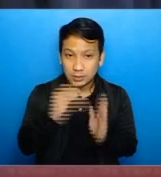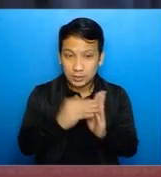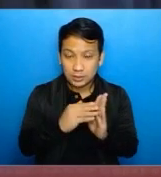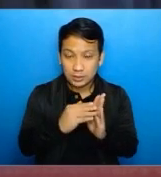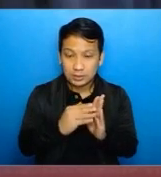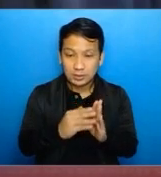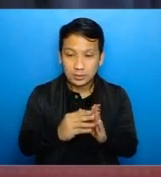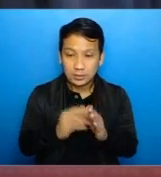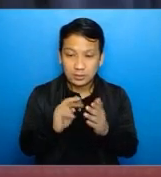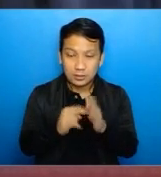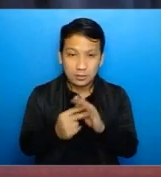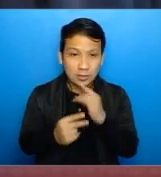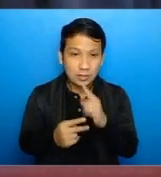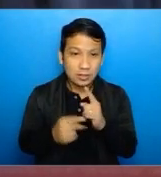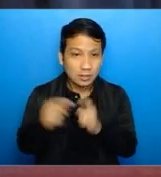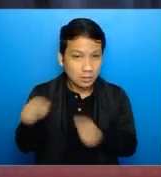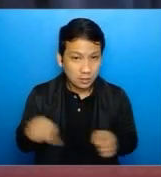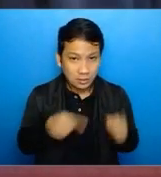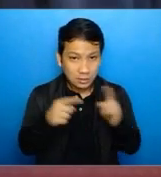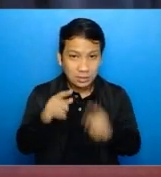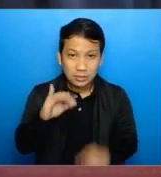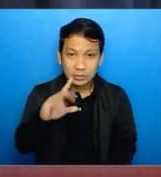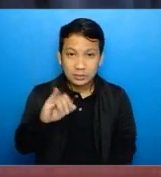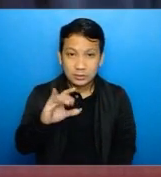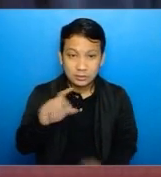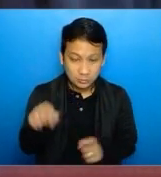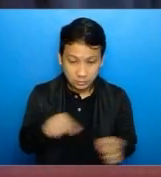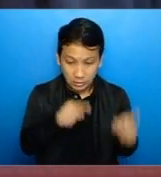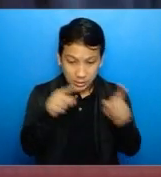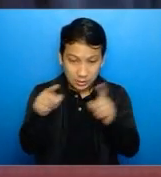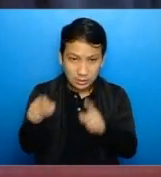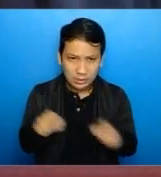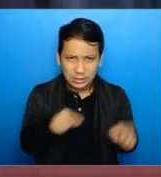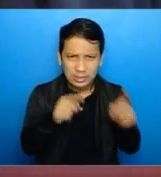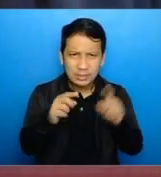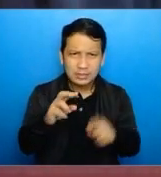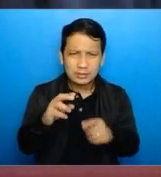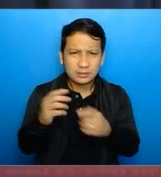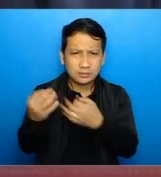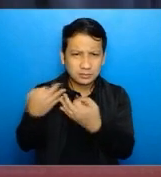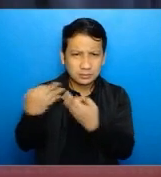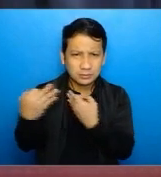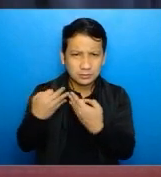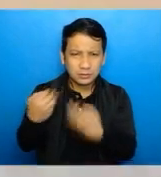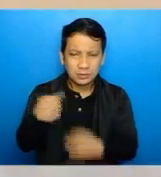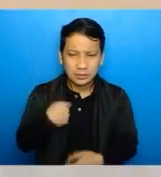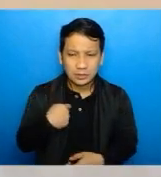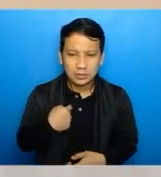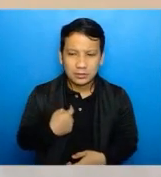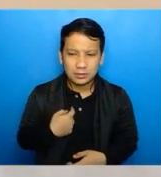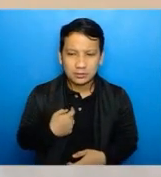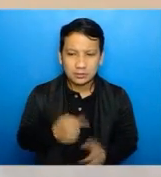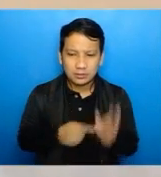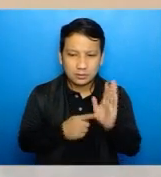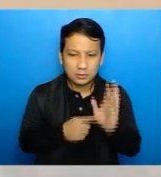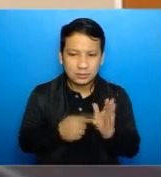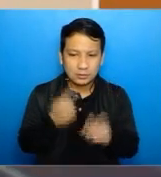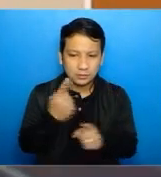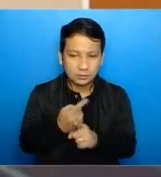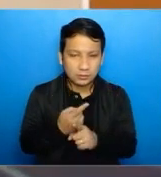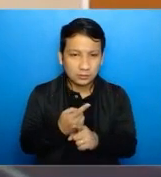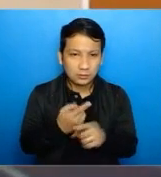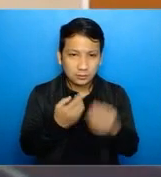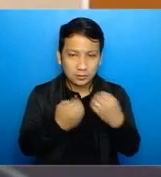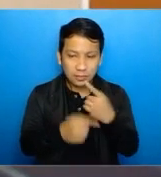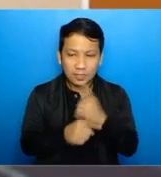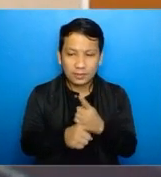means cycle threshold. Yun po ang paliwanag sa akin and I hope I was told right. Sa huling tala, tatlo